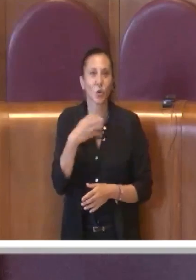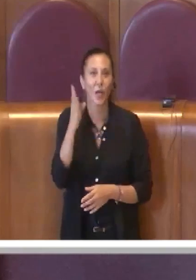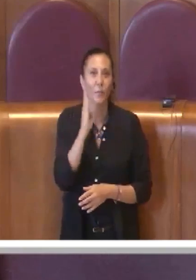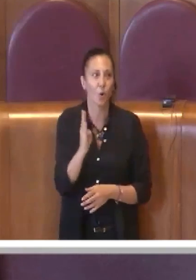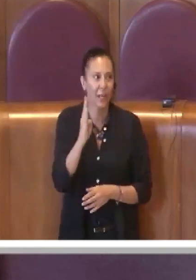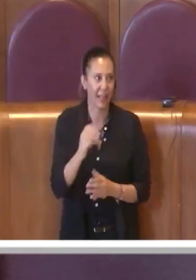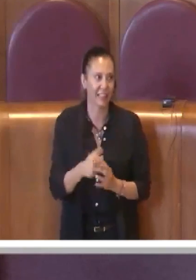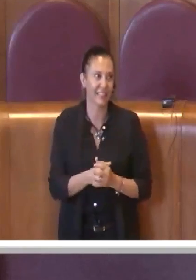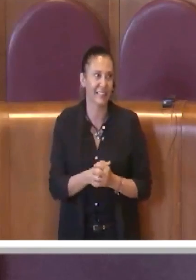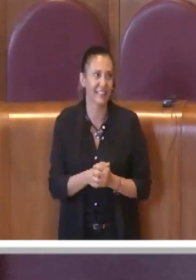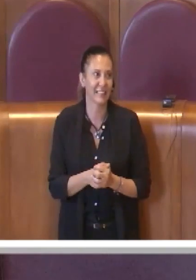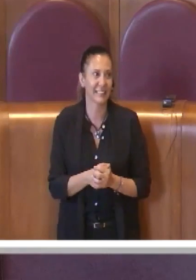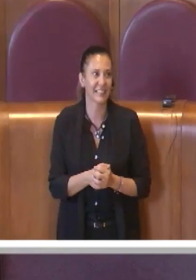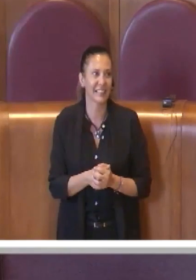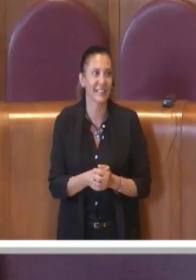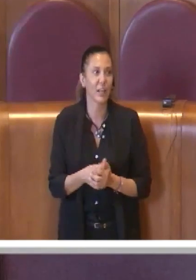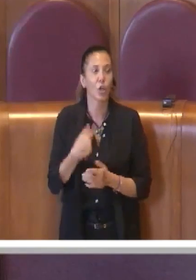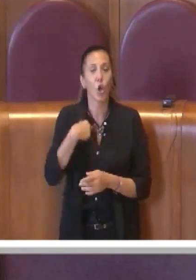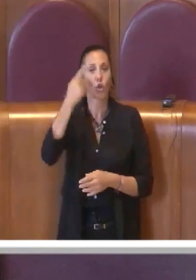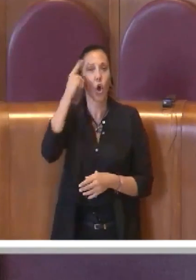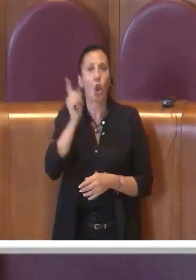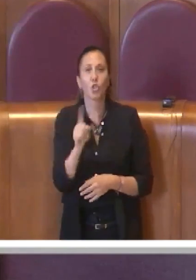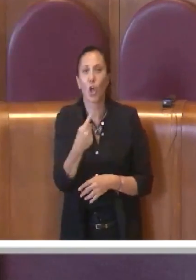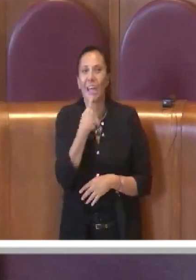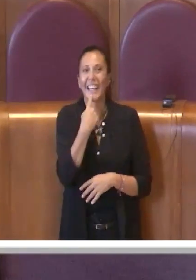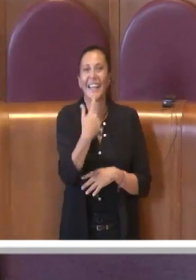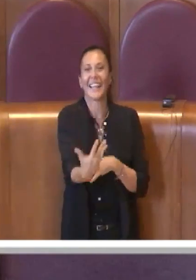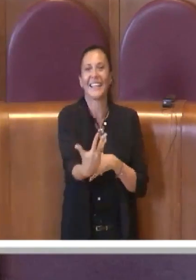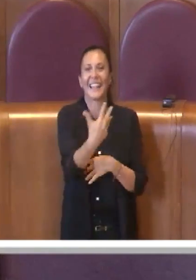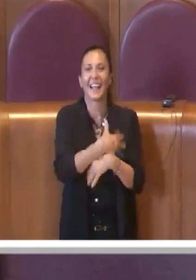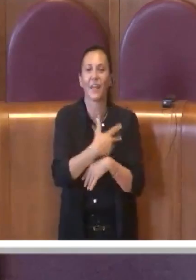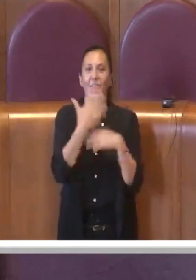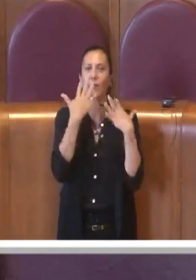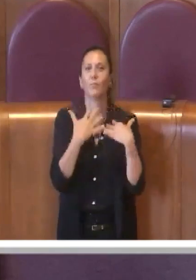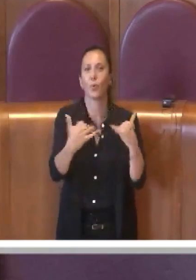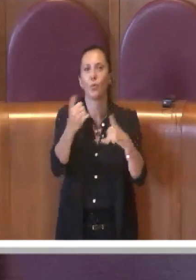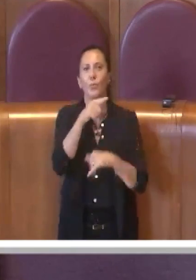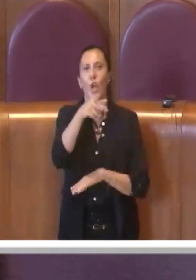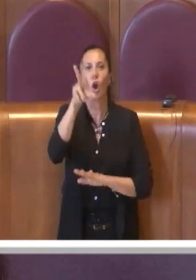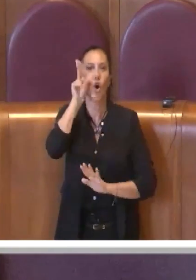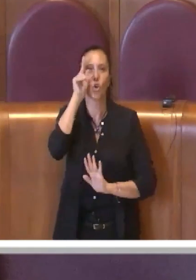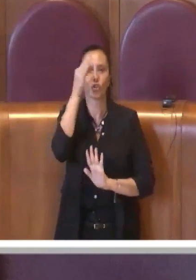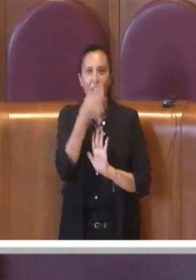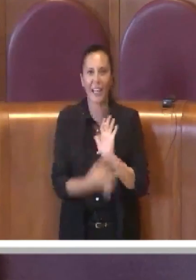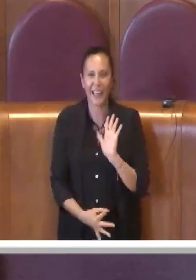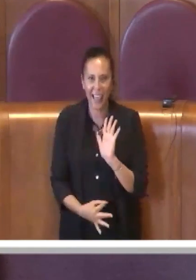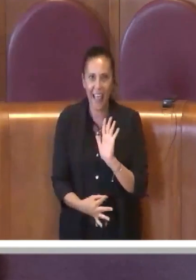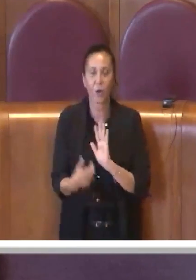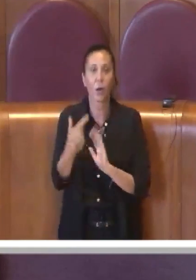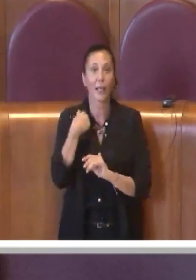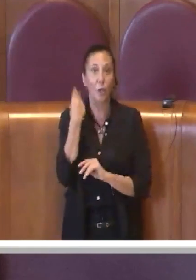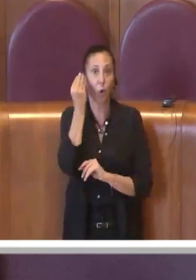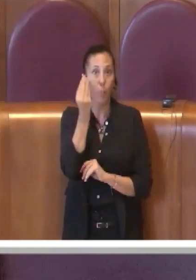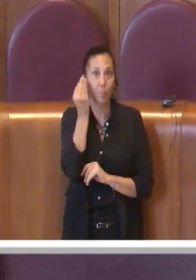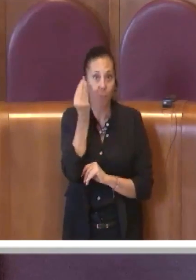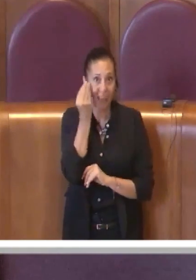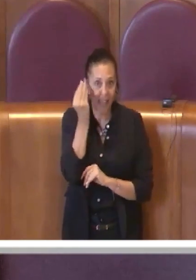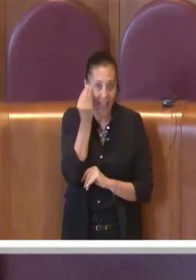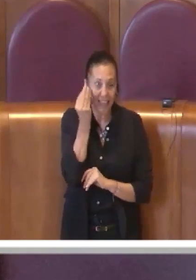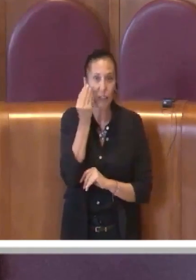Io non so se chi sta intervenendo dal pubblico conosce le regole. E penso che insomma